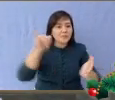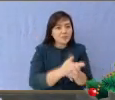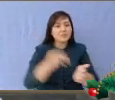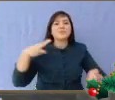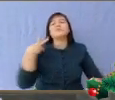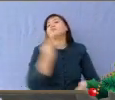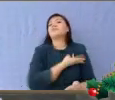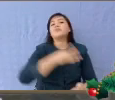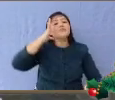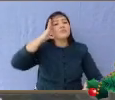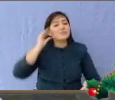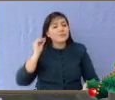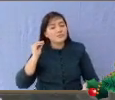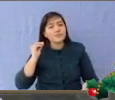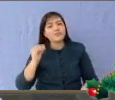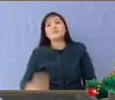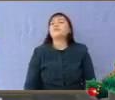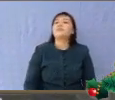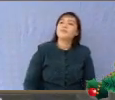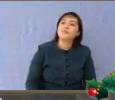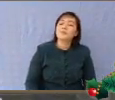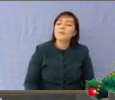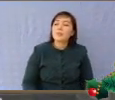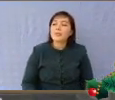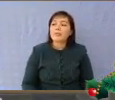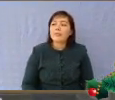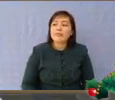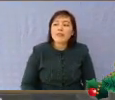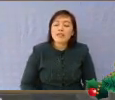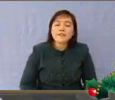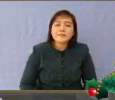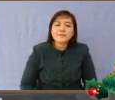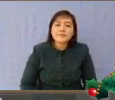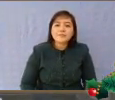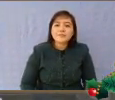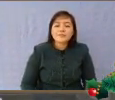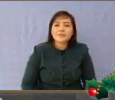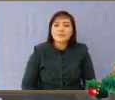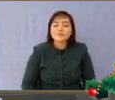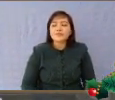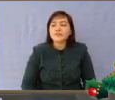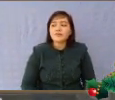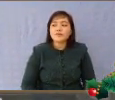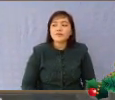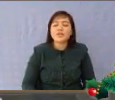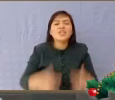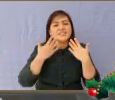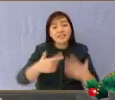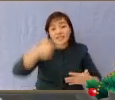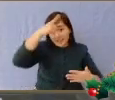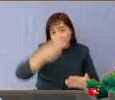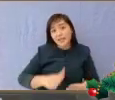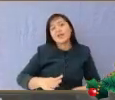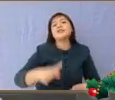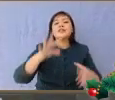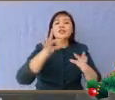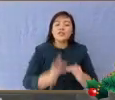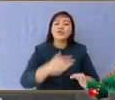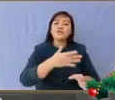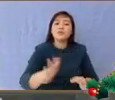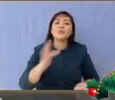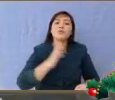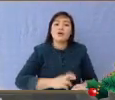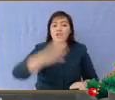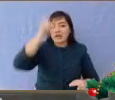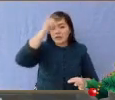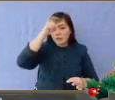Oh, I believe, maraming matatalino. Salamat sa Panginoon kung ikaw ay genius. Salamat sa Panginoon, gift sa iyo yan. Salamat sa